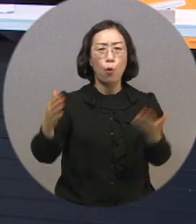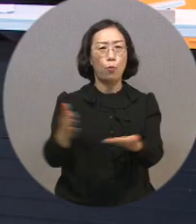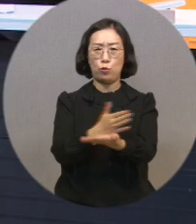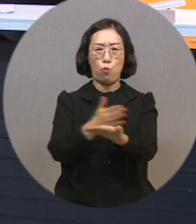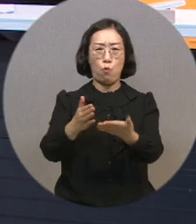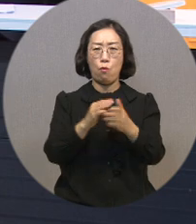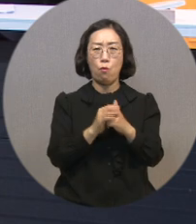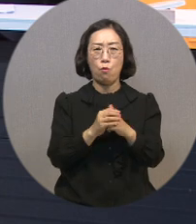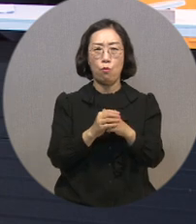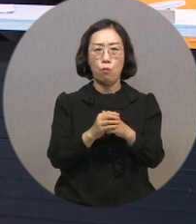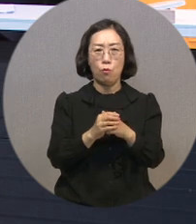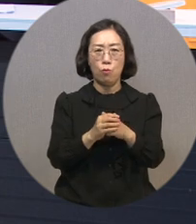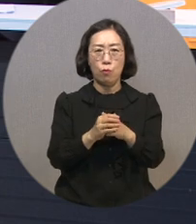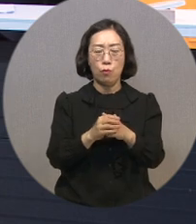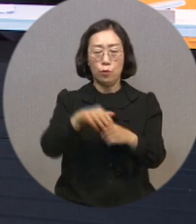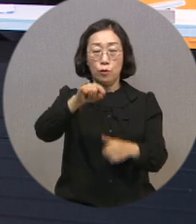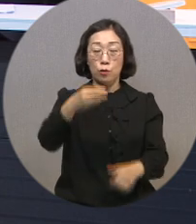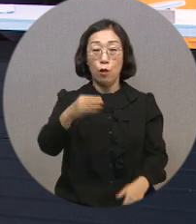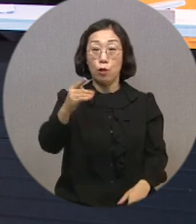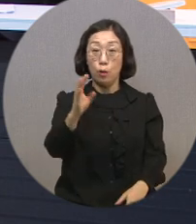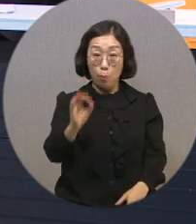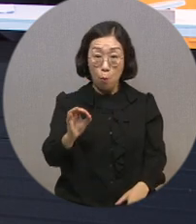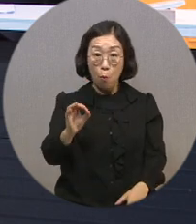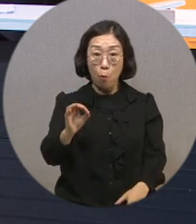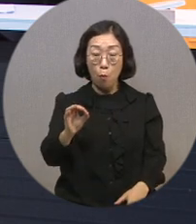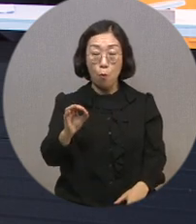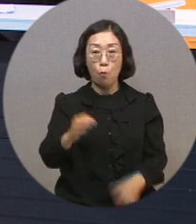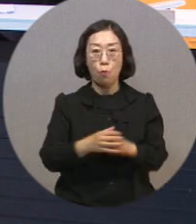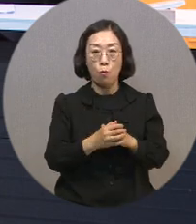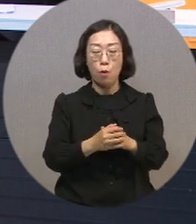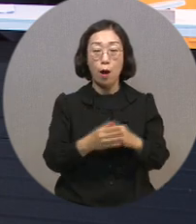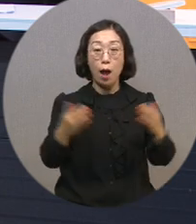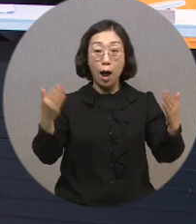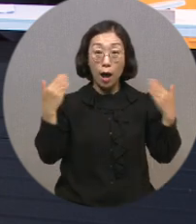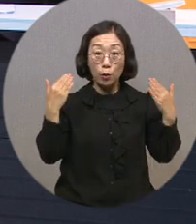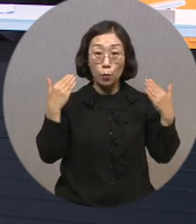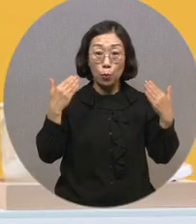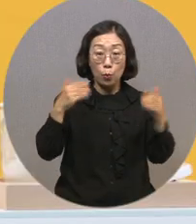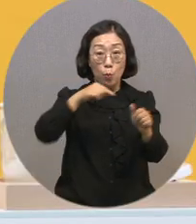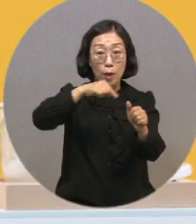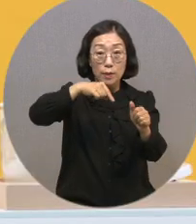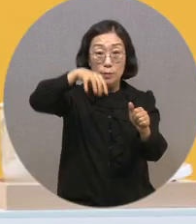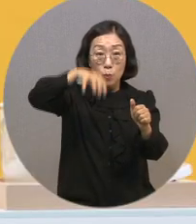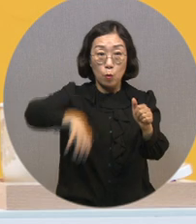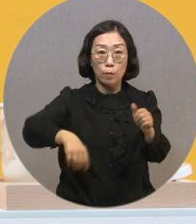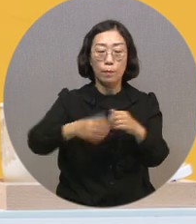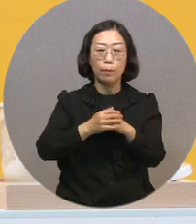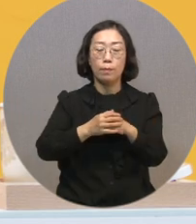이제 설봉학원이 되겠습니다만은 설봉학원 과거에